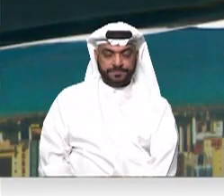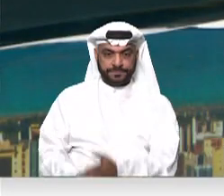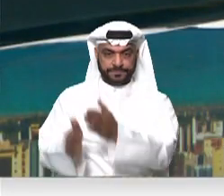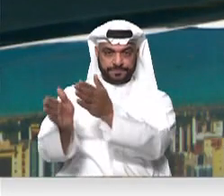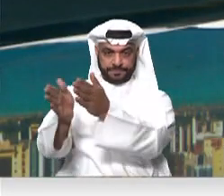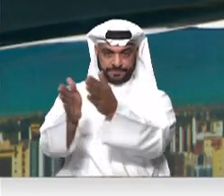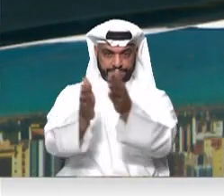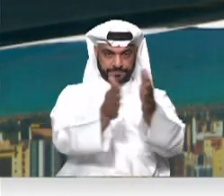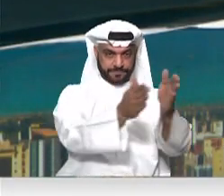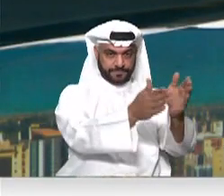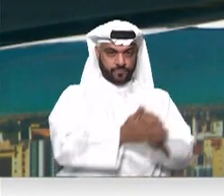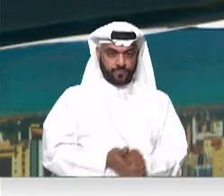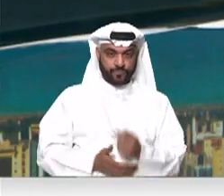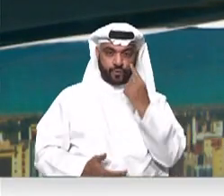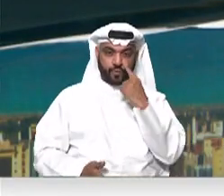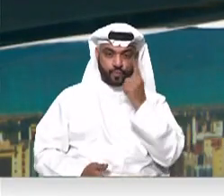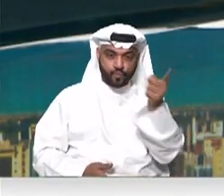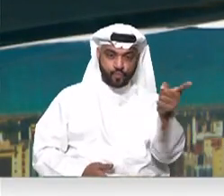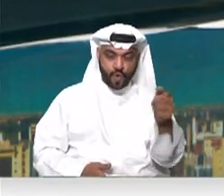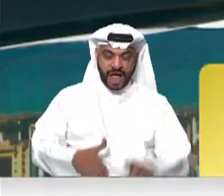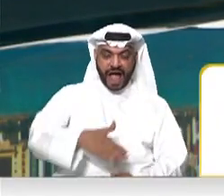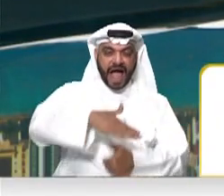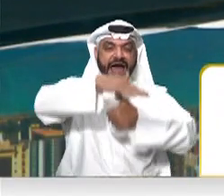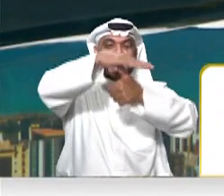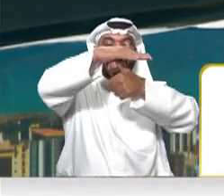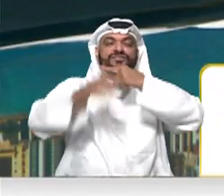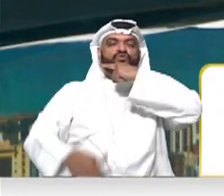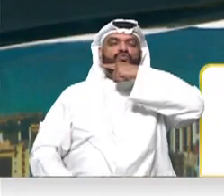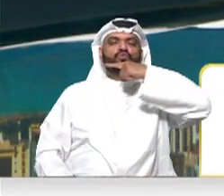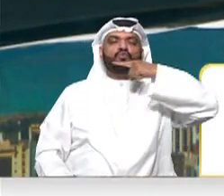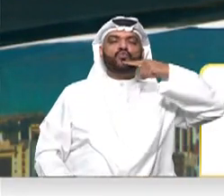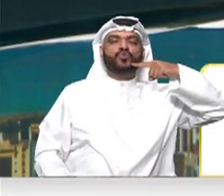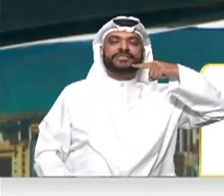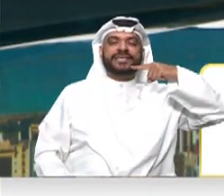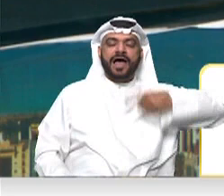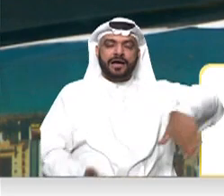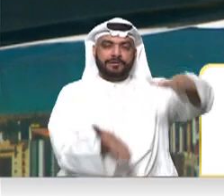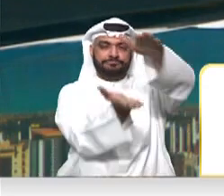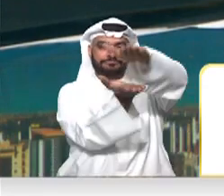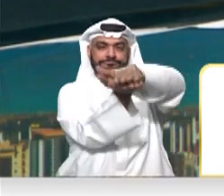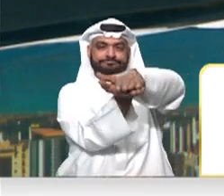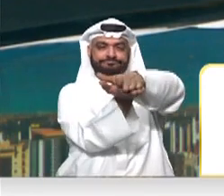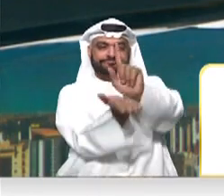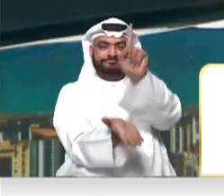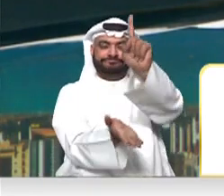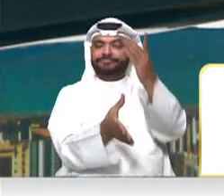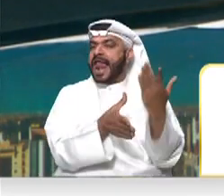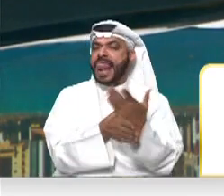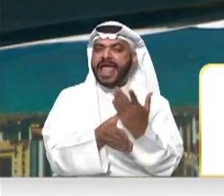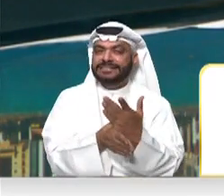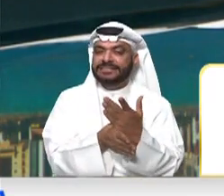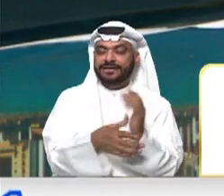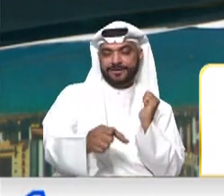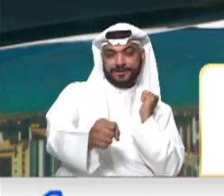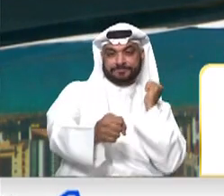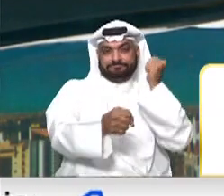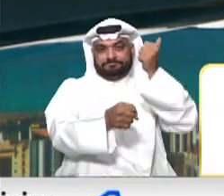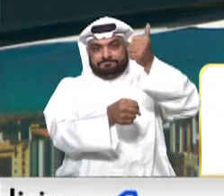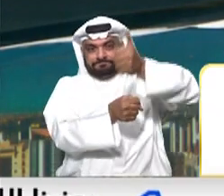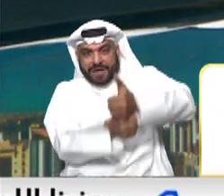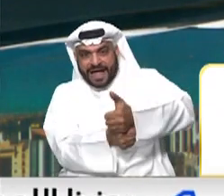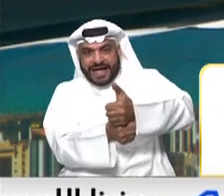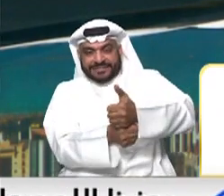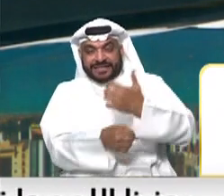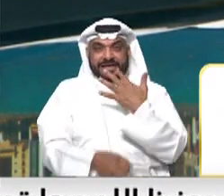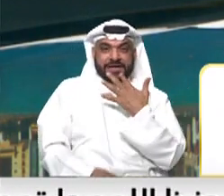ادى الرئيس الروسي فلاديمير بوتين في الكرملين اليمين الدستوريه لولايه رئاسيه خامسه من